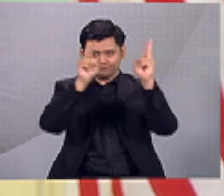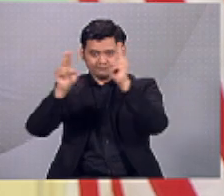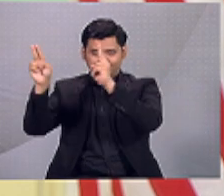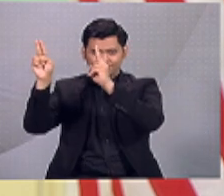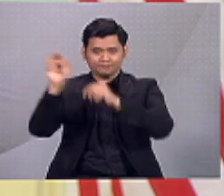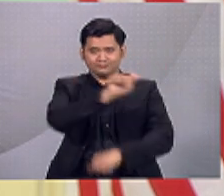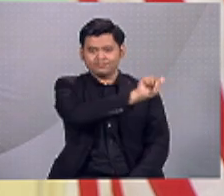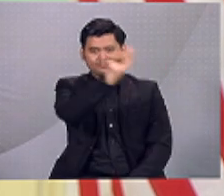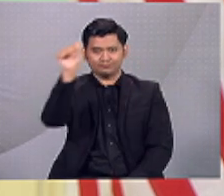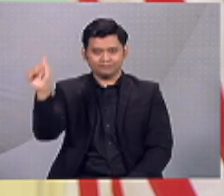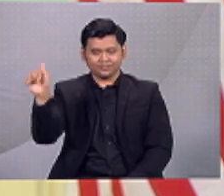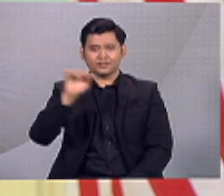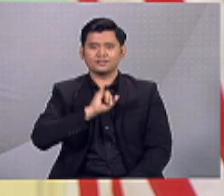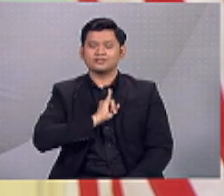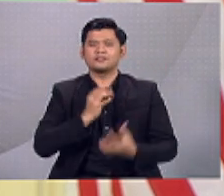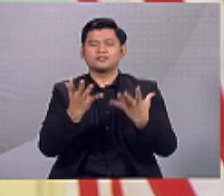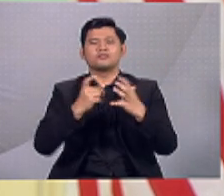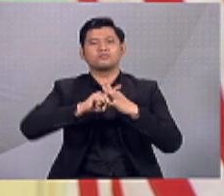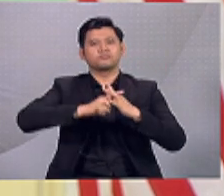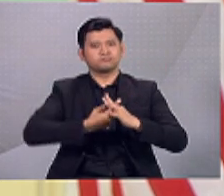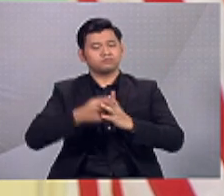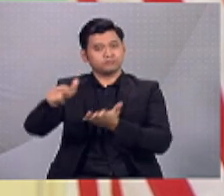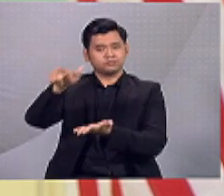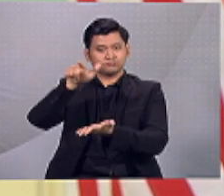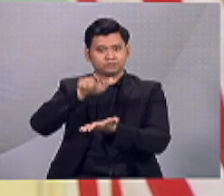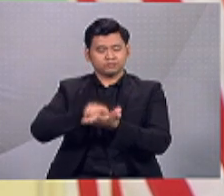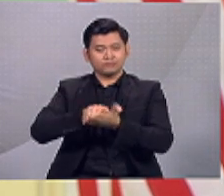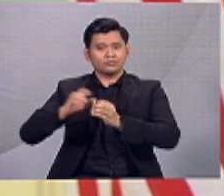Saya ingin memulakan dengan laporan mengenai